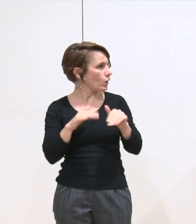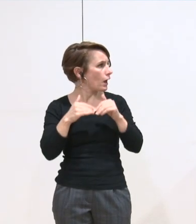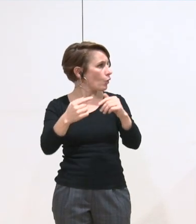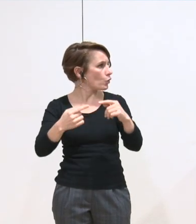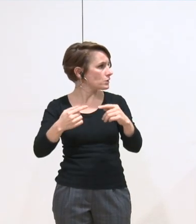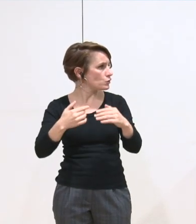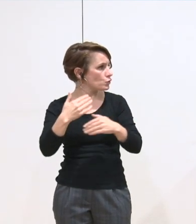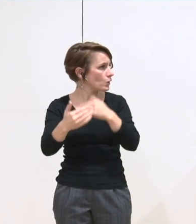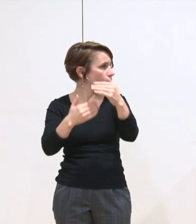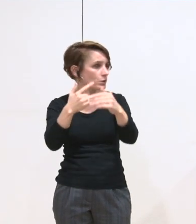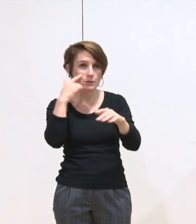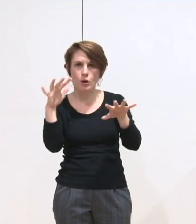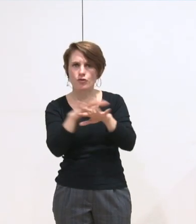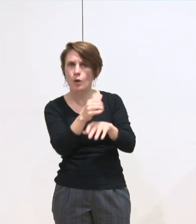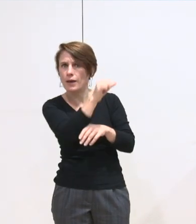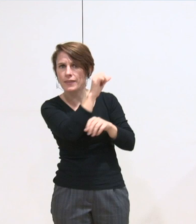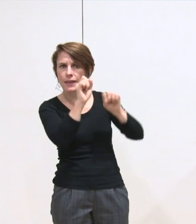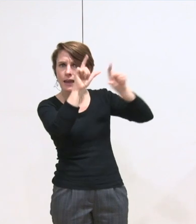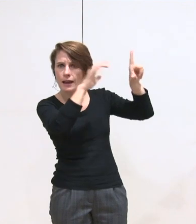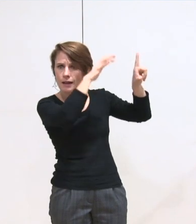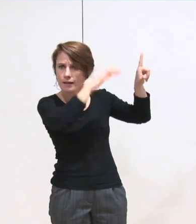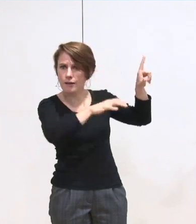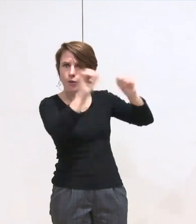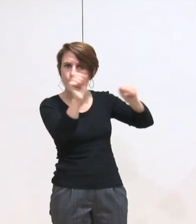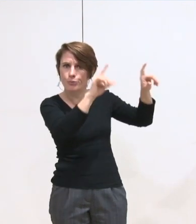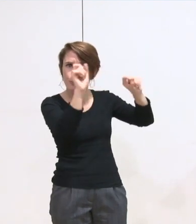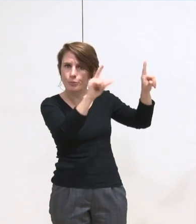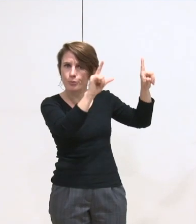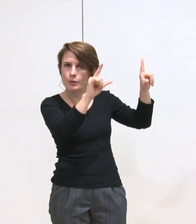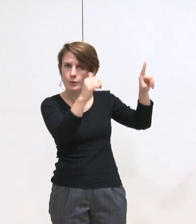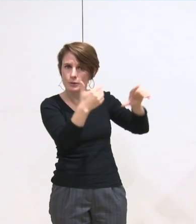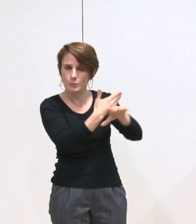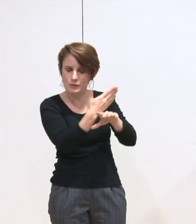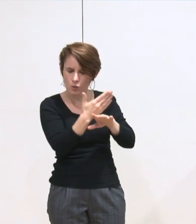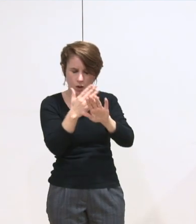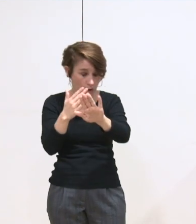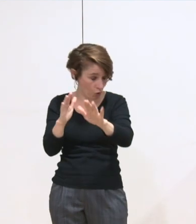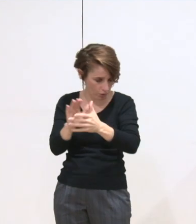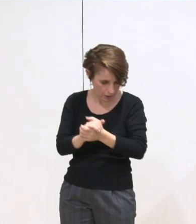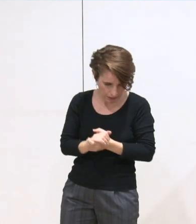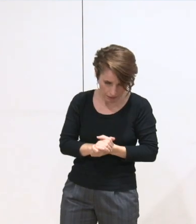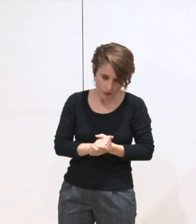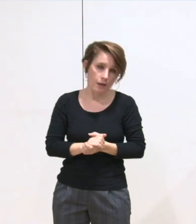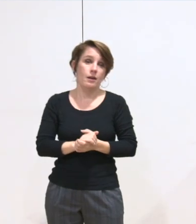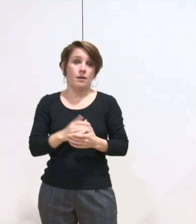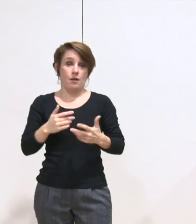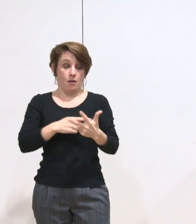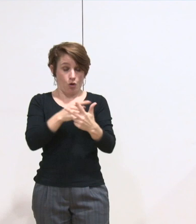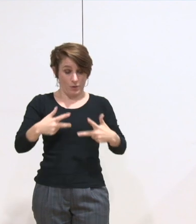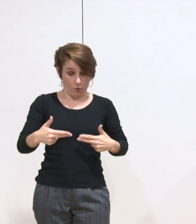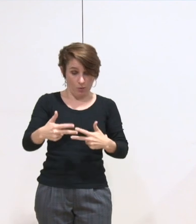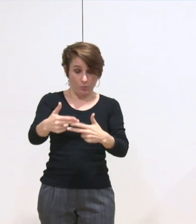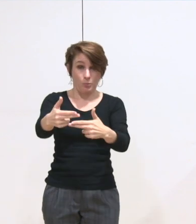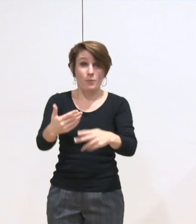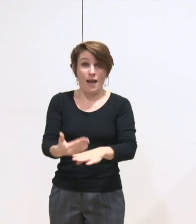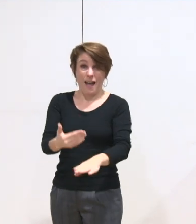défile derrière moi. Donc, il s'agit de prendre en compte les trois phases, avant, pendant et après, aussi,